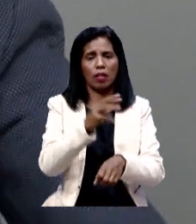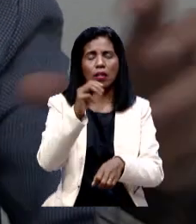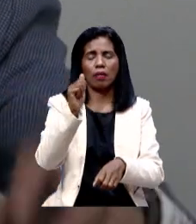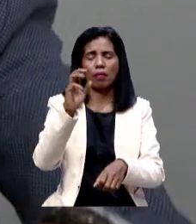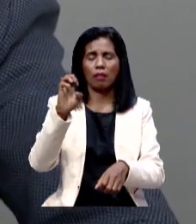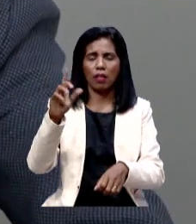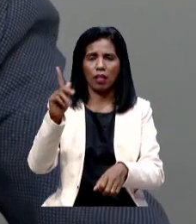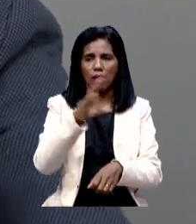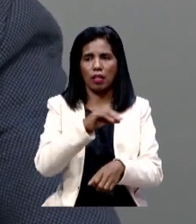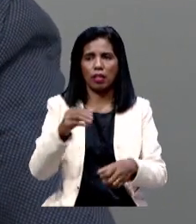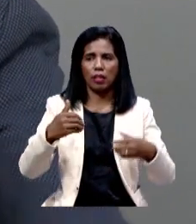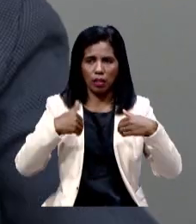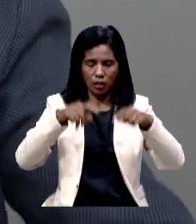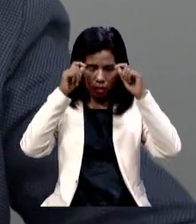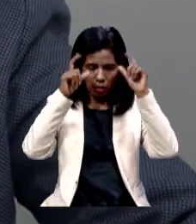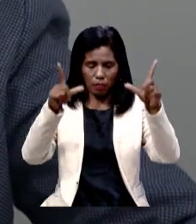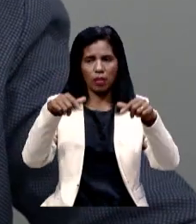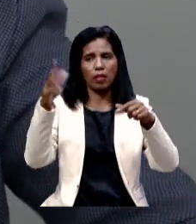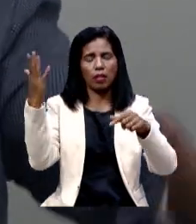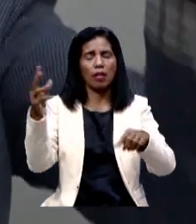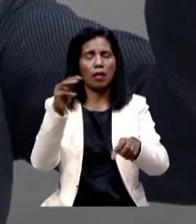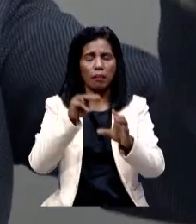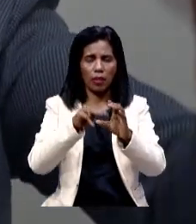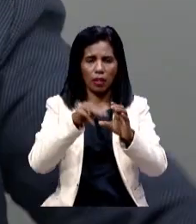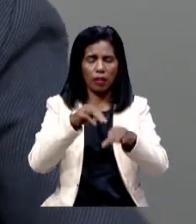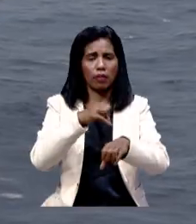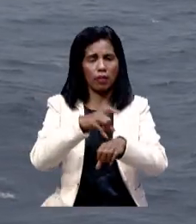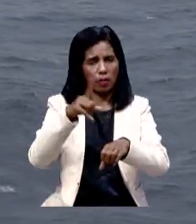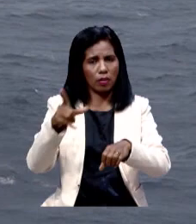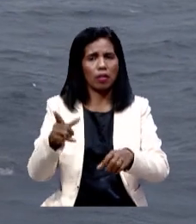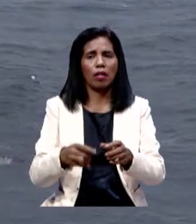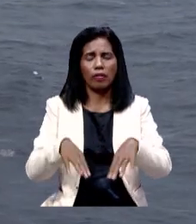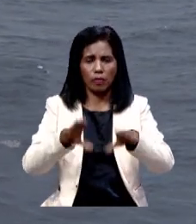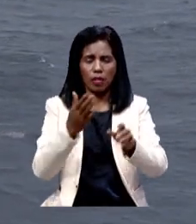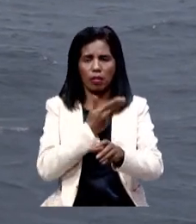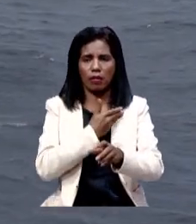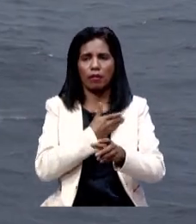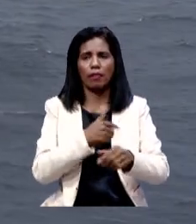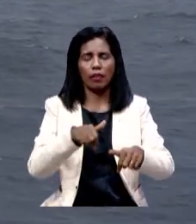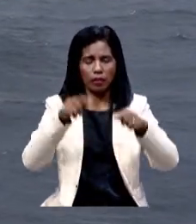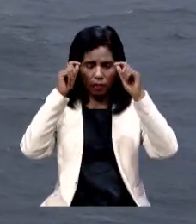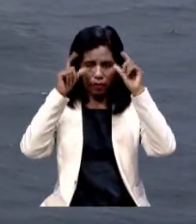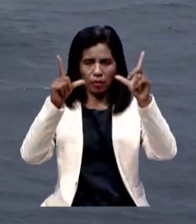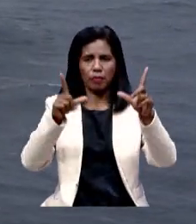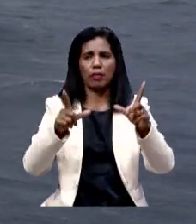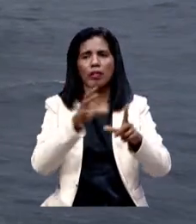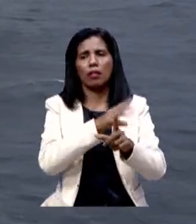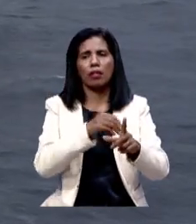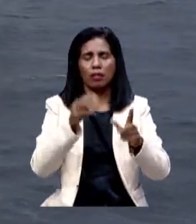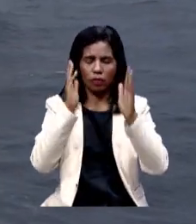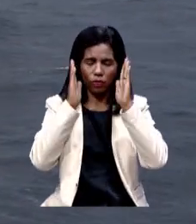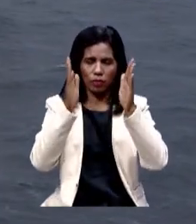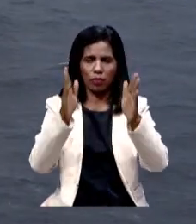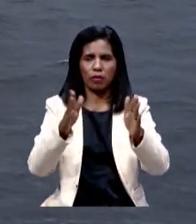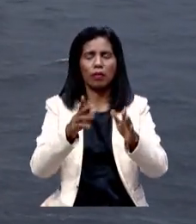aida sir nih he Timor following lah ya masih merkaru internasional sir nih following nih as. Maske Timor-Leste dependência de ba único recurso